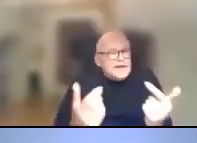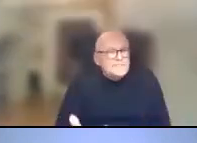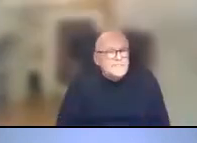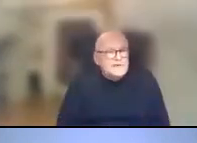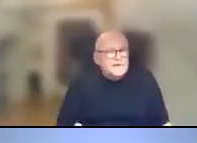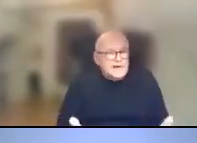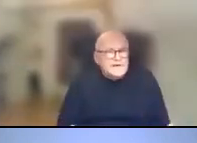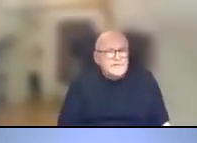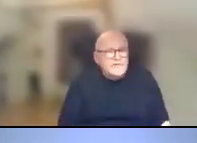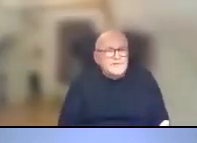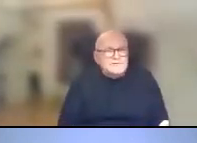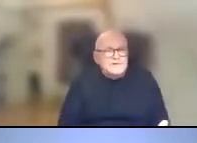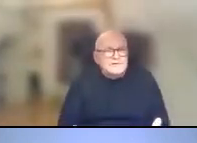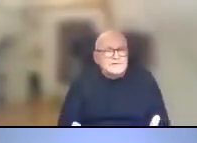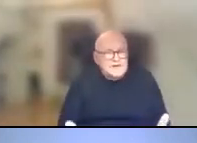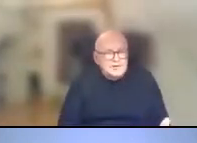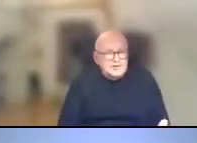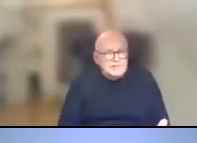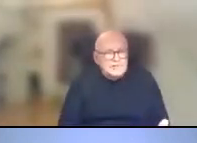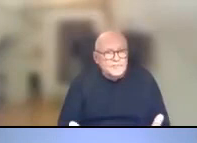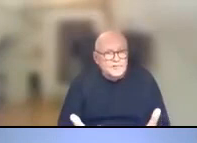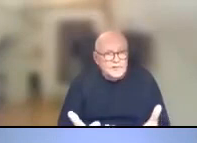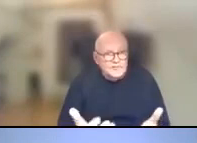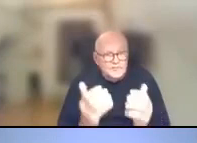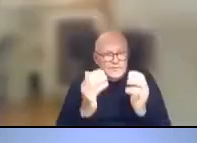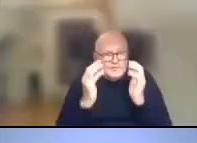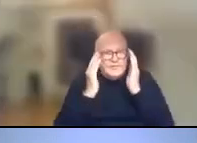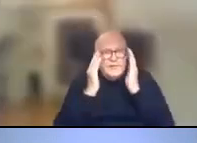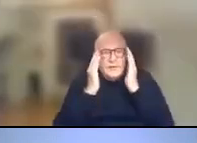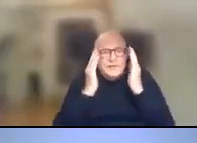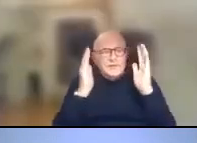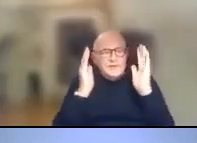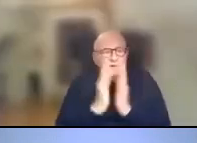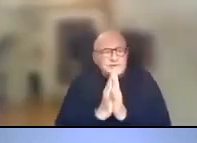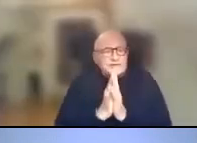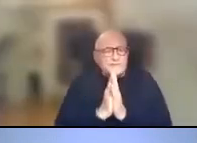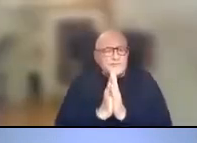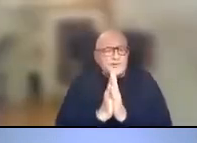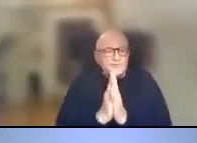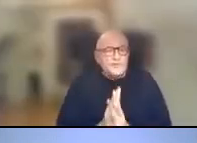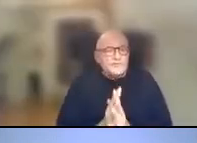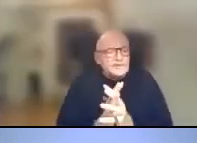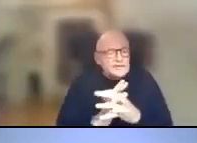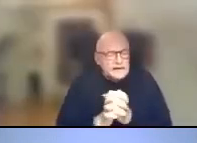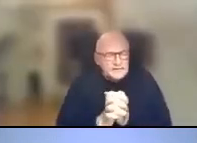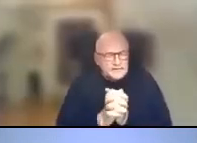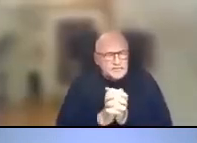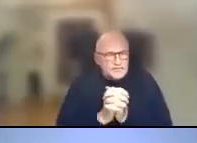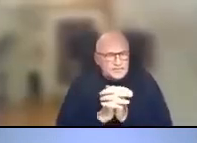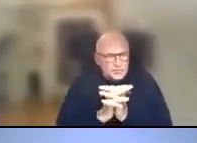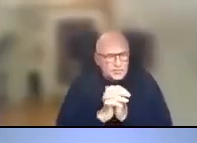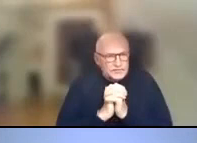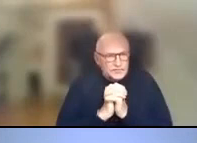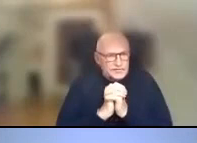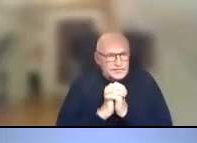Natürlich sterben in Krankenhäusern Menschen und natürlich sterben dort vorwiegend alte